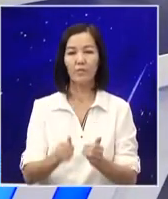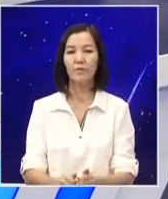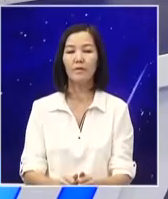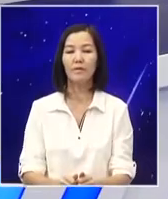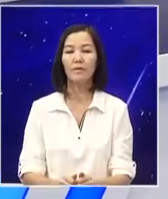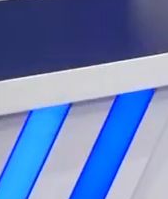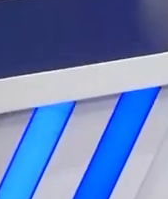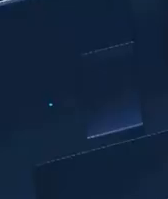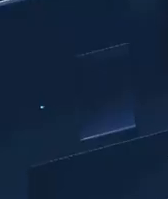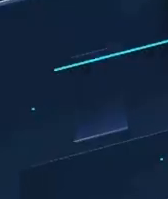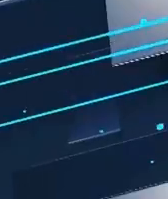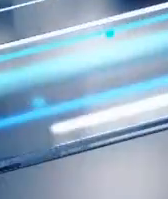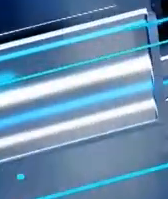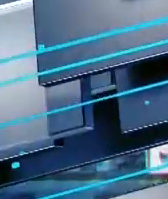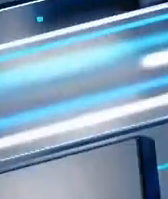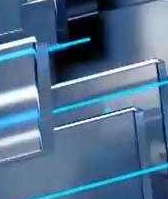көретіндеріңіз.